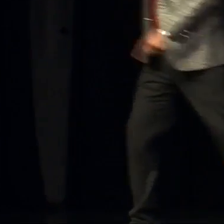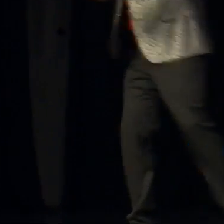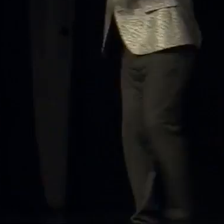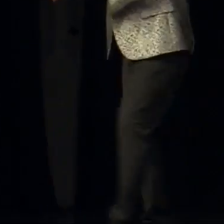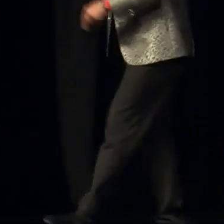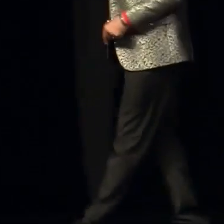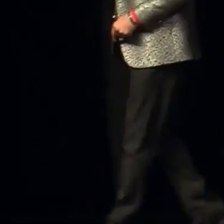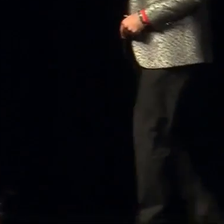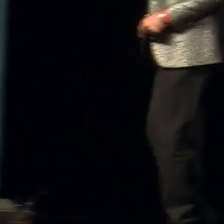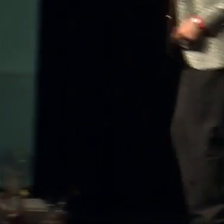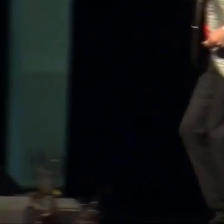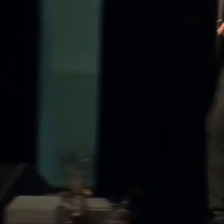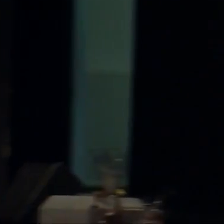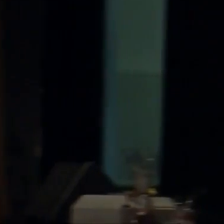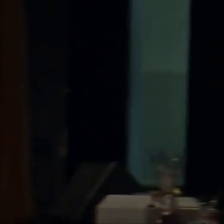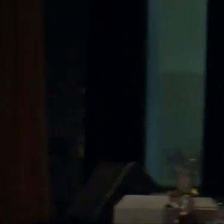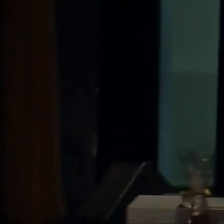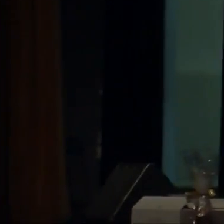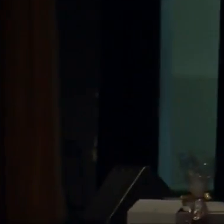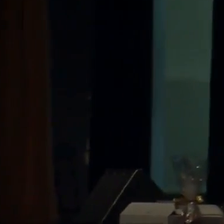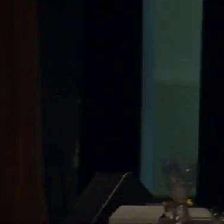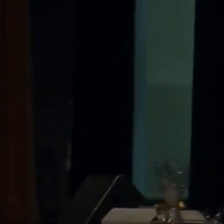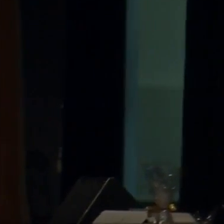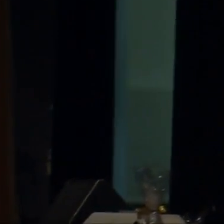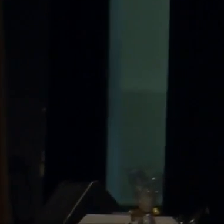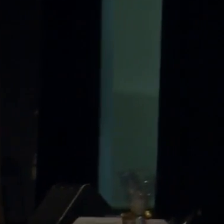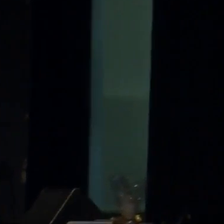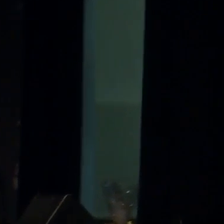Életem az mindig nagyon jó.